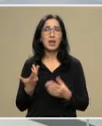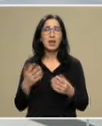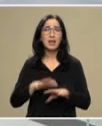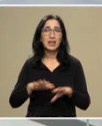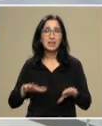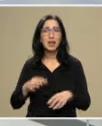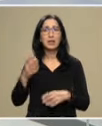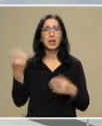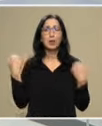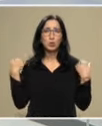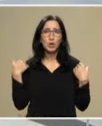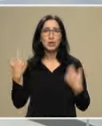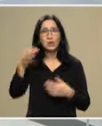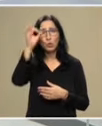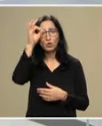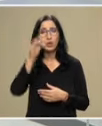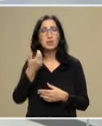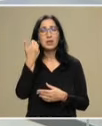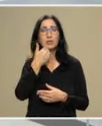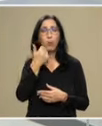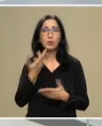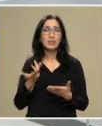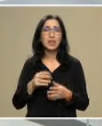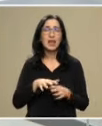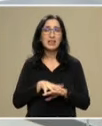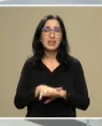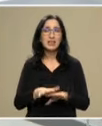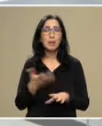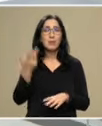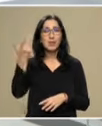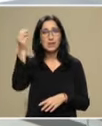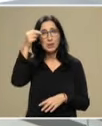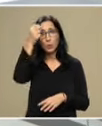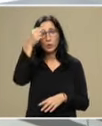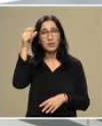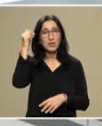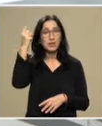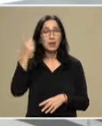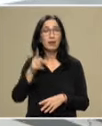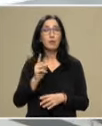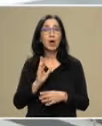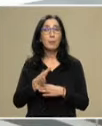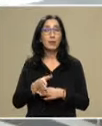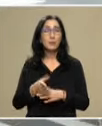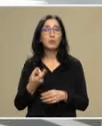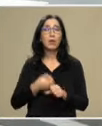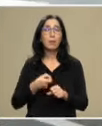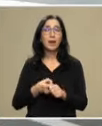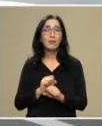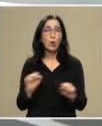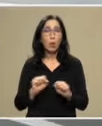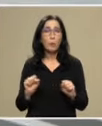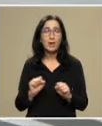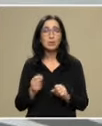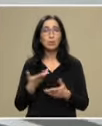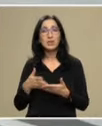студентите използват и то активно системи с изкуствен интелект. Това, наред с предимствата, които носи, създава и реална опасност